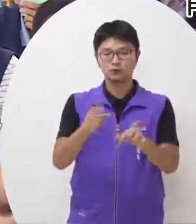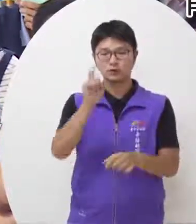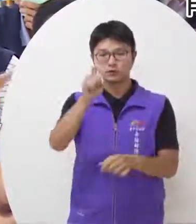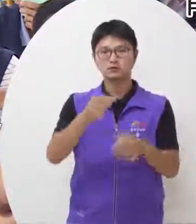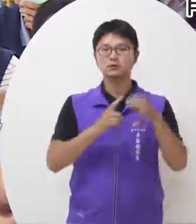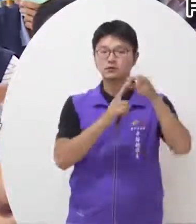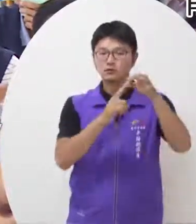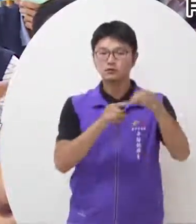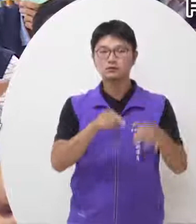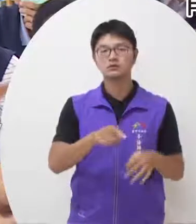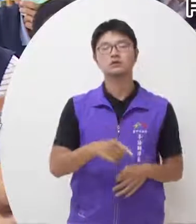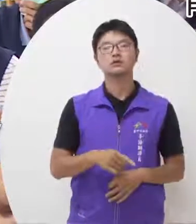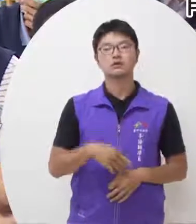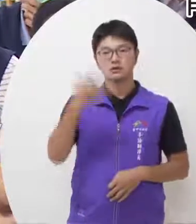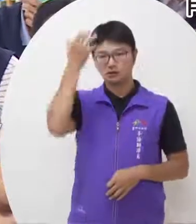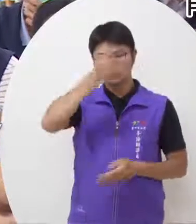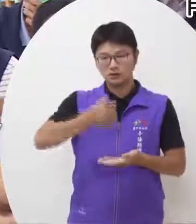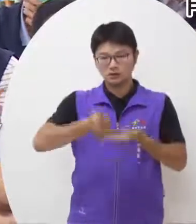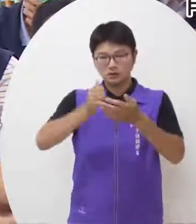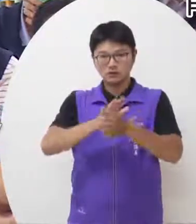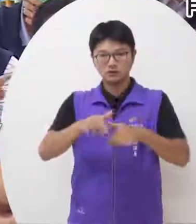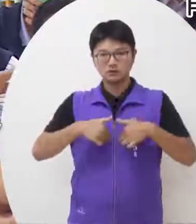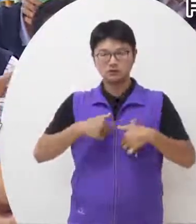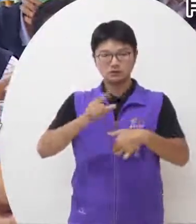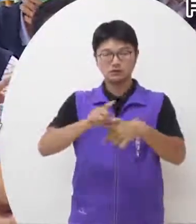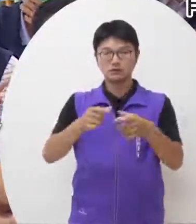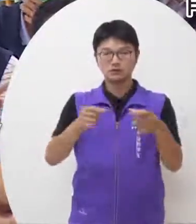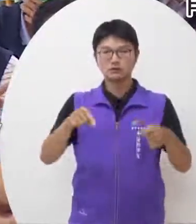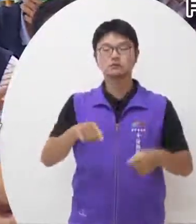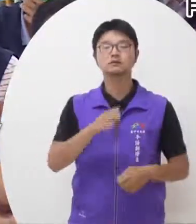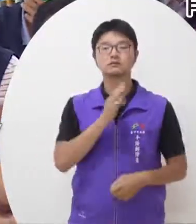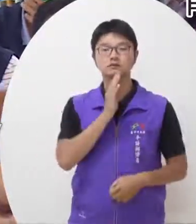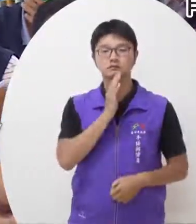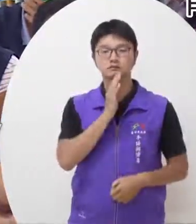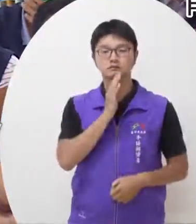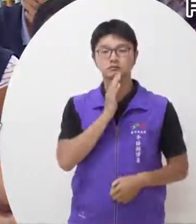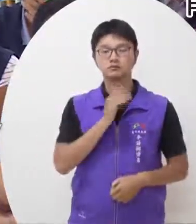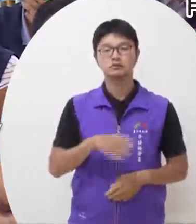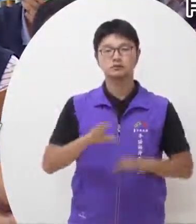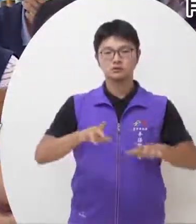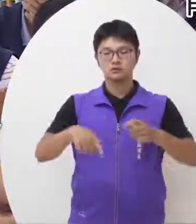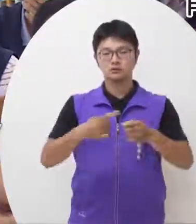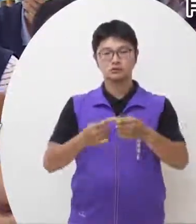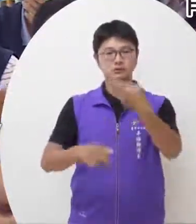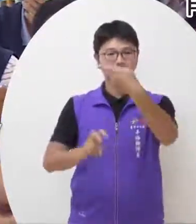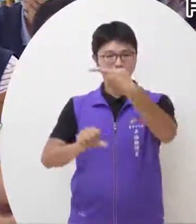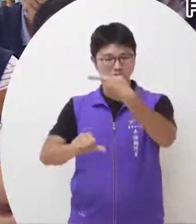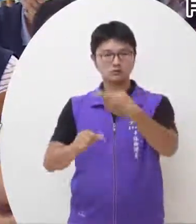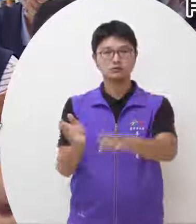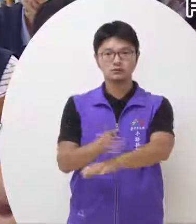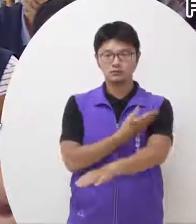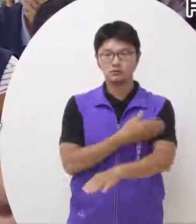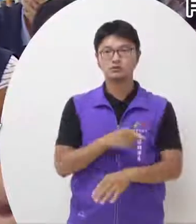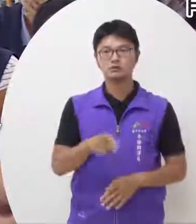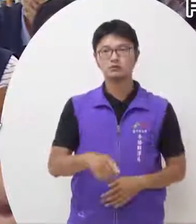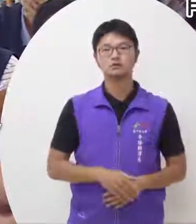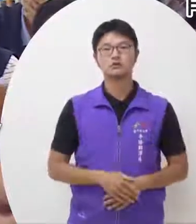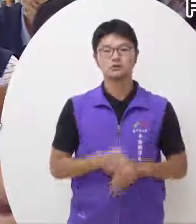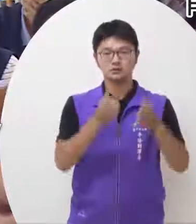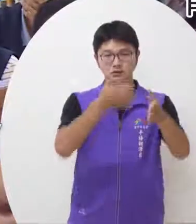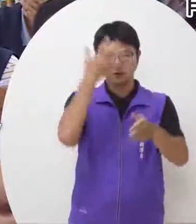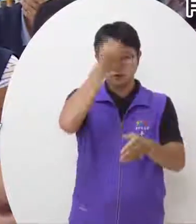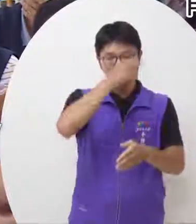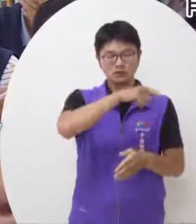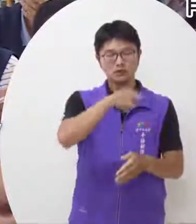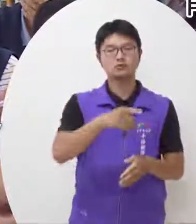敬老爱心卡基本上在目前的政策上面，今年25号双十公车上线之后，持敬老爱心卡的我们的长者一样可